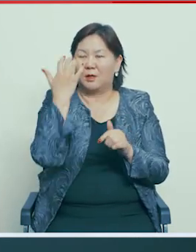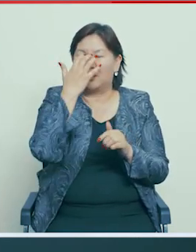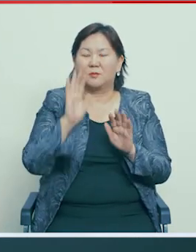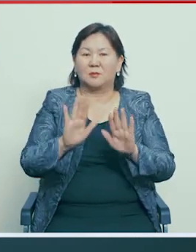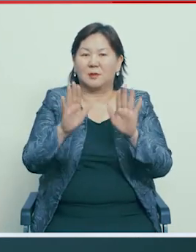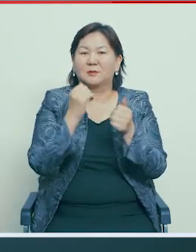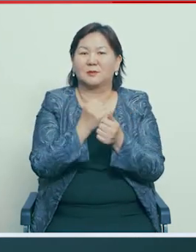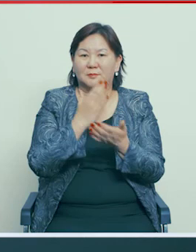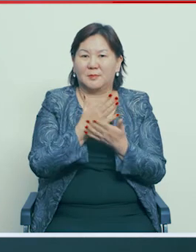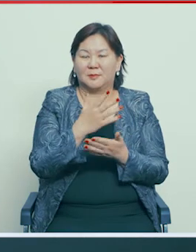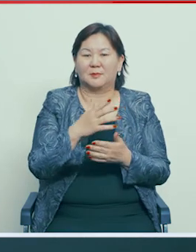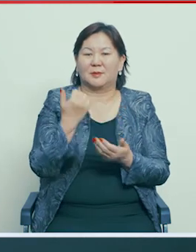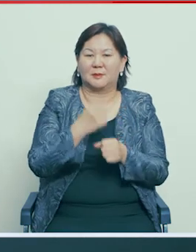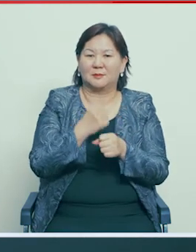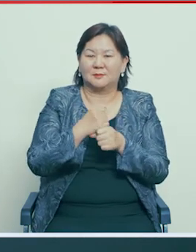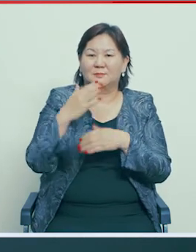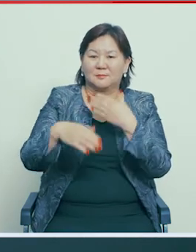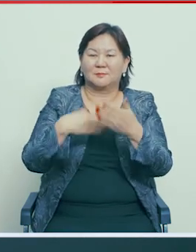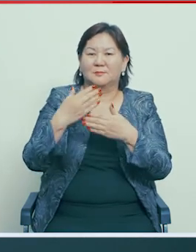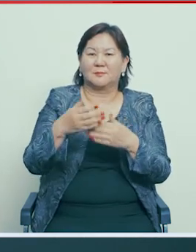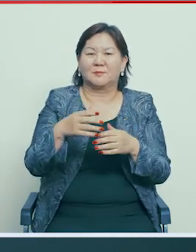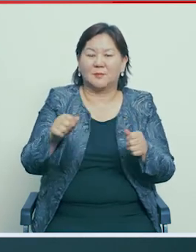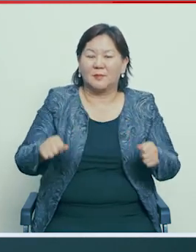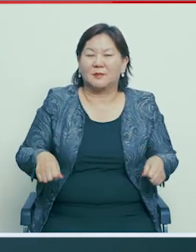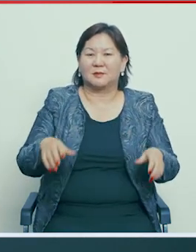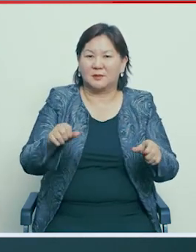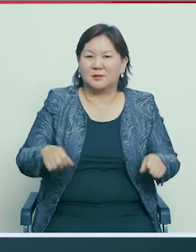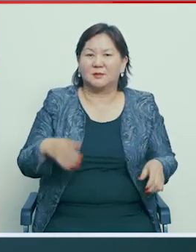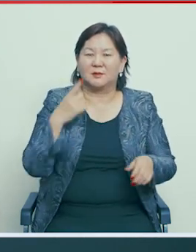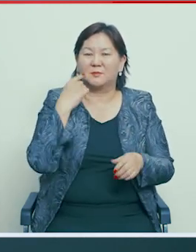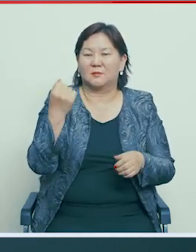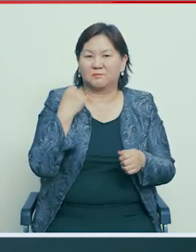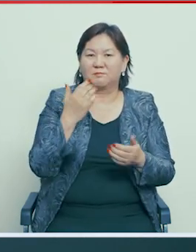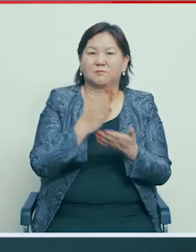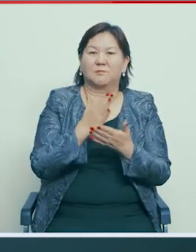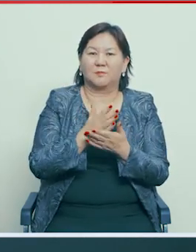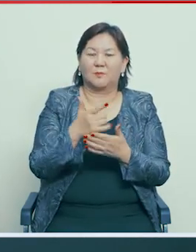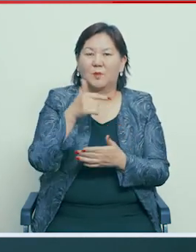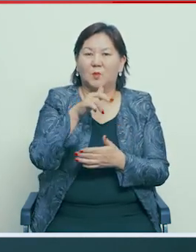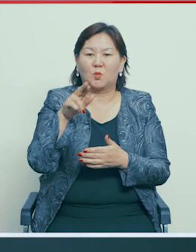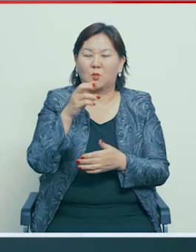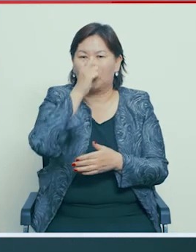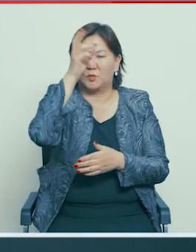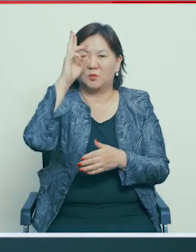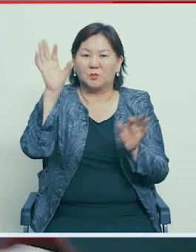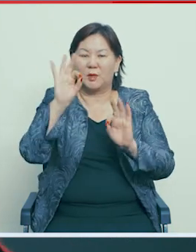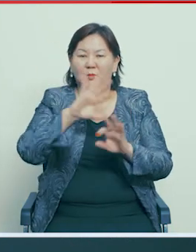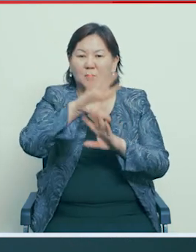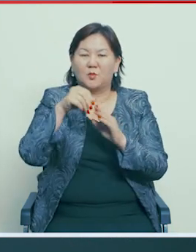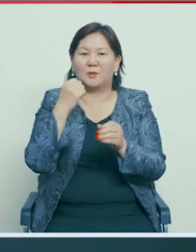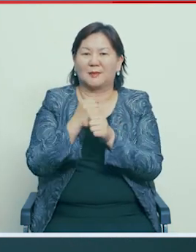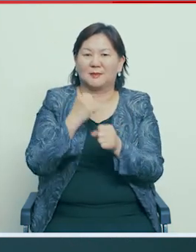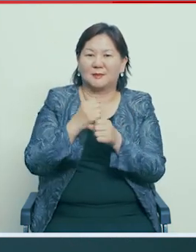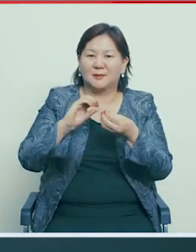ажилладаг. Одоо ажлаа бол одоо маш тэрэгэн зэрэгтэй эмэгтэй, маш сайн хийдэг. Тэр одоо группийн ерөнхийлөгч нь байхгүй үед л одоо бүх юм